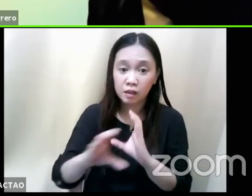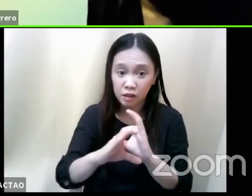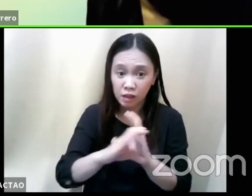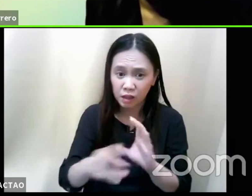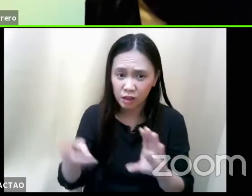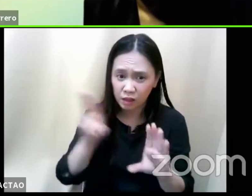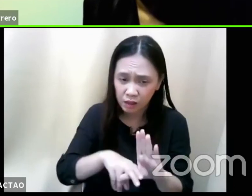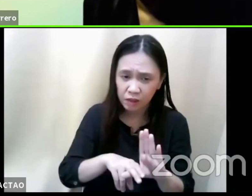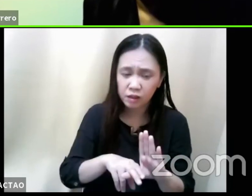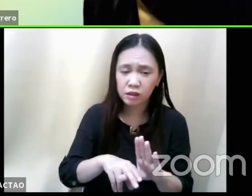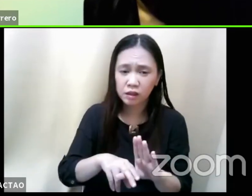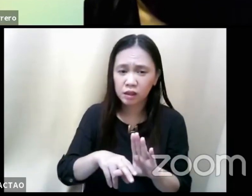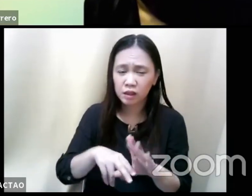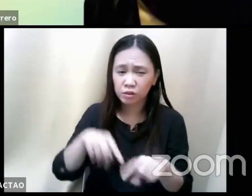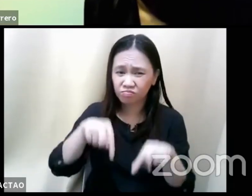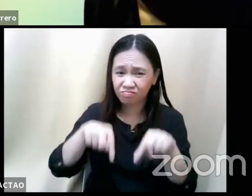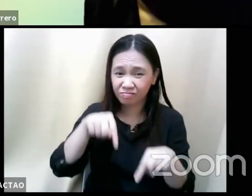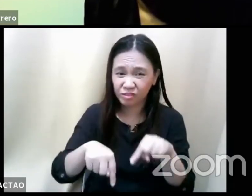citizen?